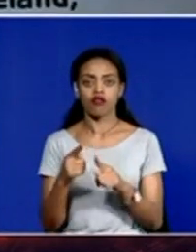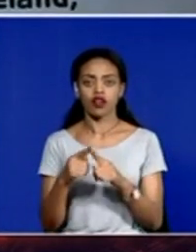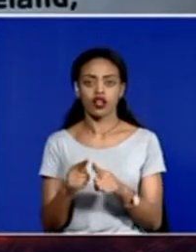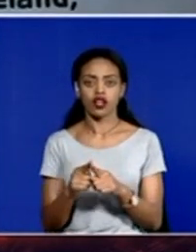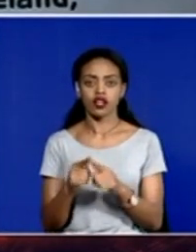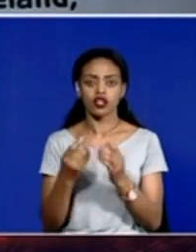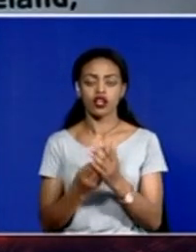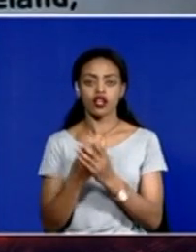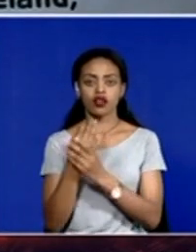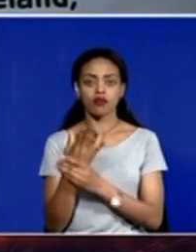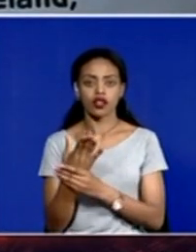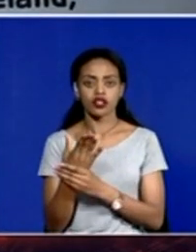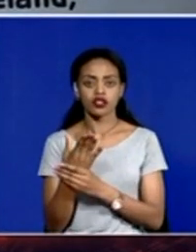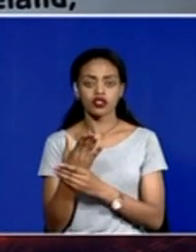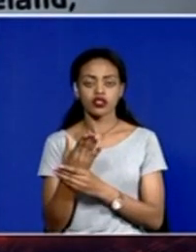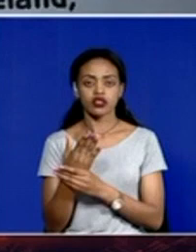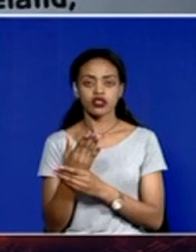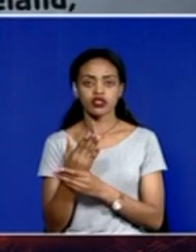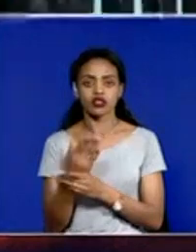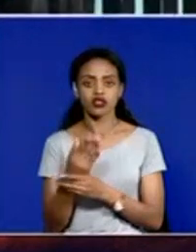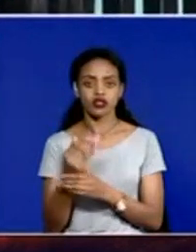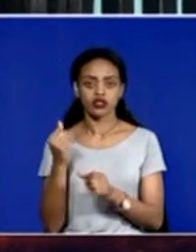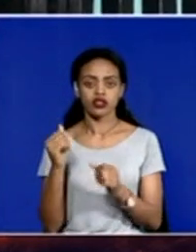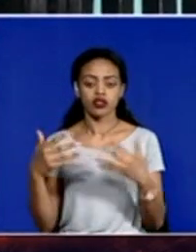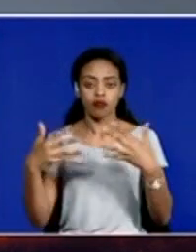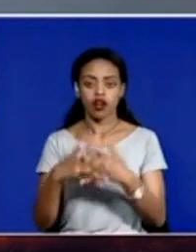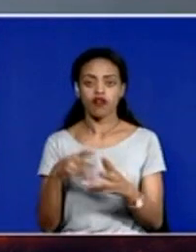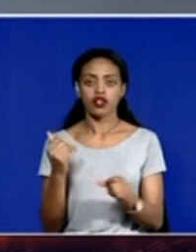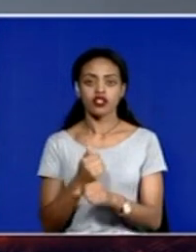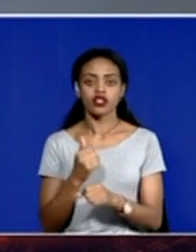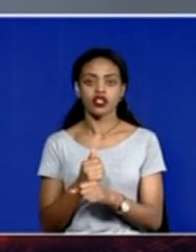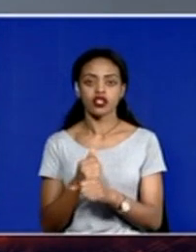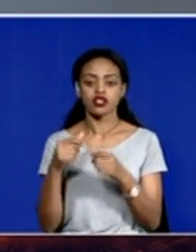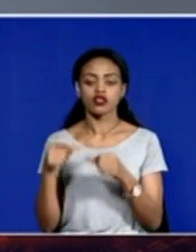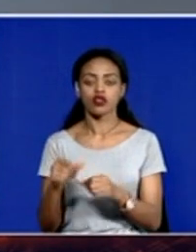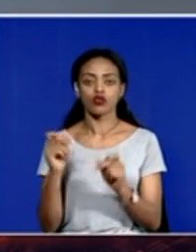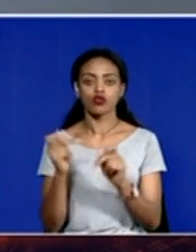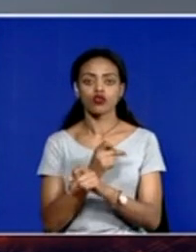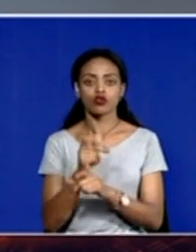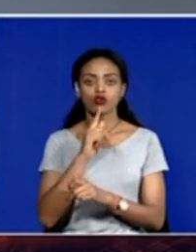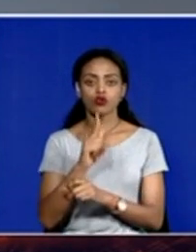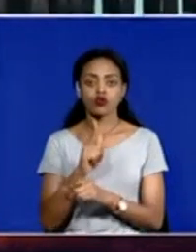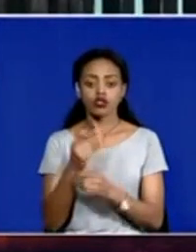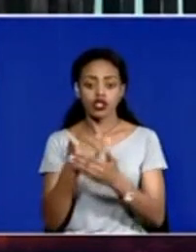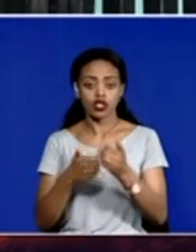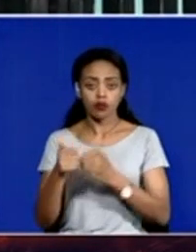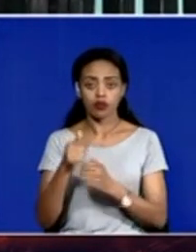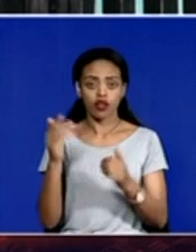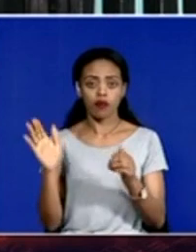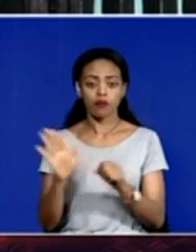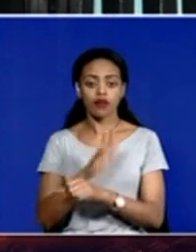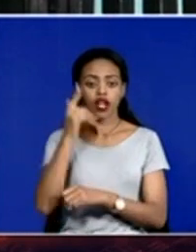نايل معتن ناي سنين من حدار سرحتي هون حواري سرح سنها درجتي قدم كل عمل أتقرأ يسرح نيرو